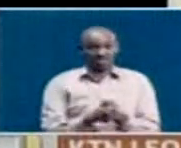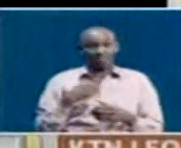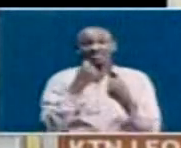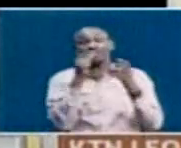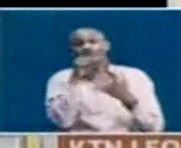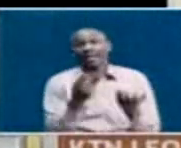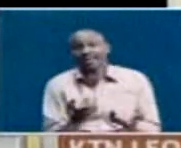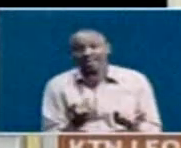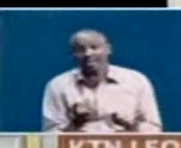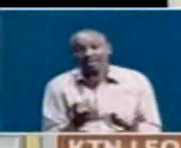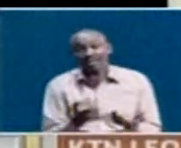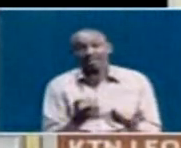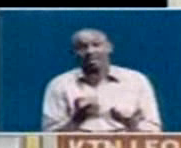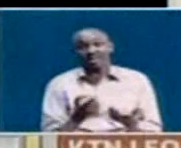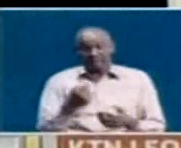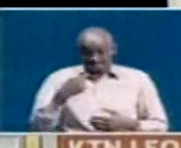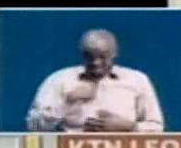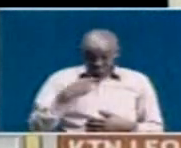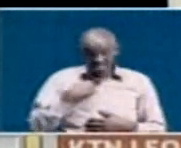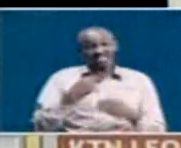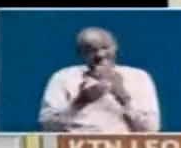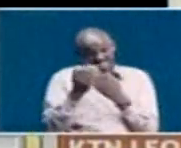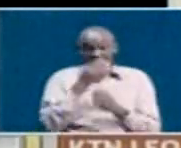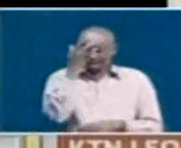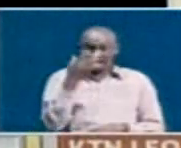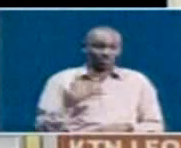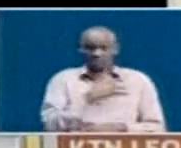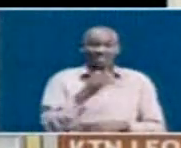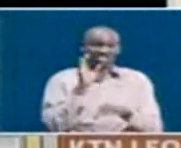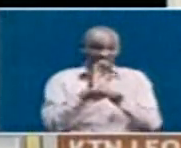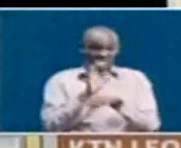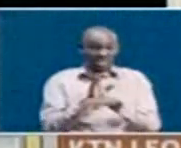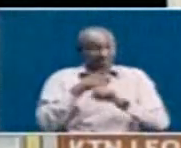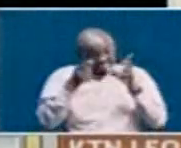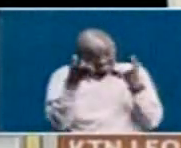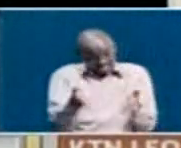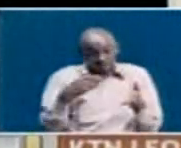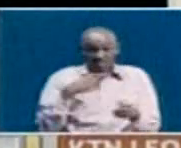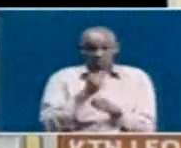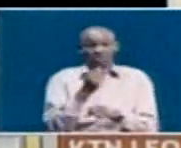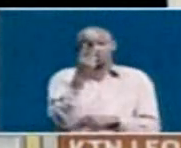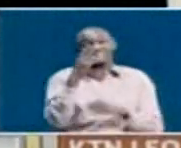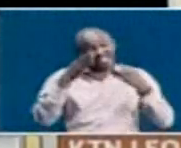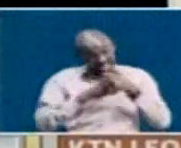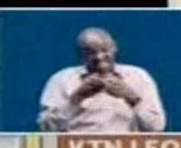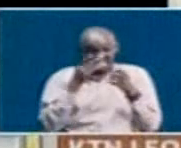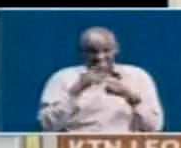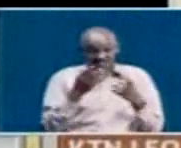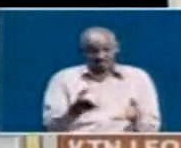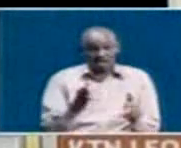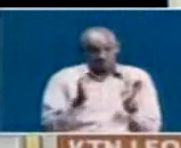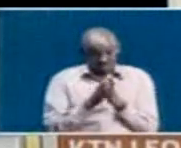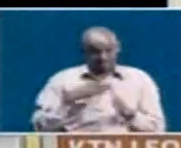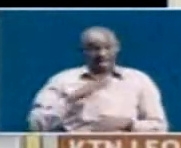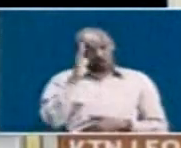kwanza ndilo swali. Mimi nimelelewa kikatoliki. All right. Lakini vile sasa nilivyo miaka 29 yangu, mimi na Mungu